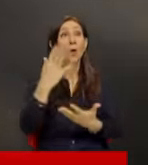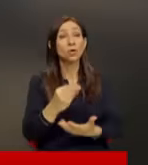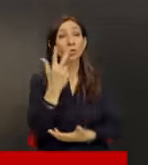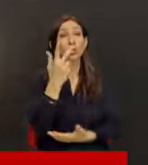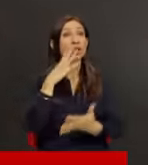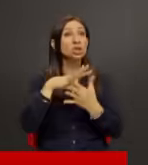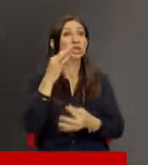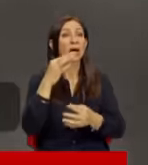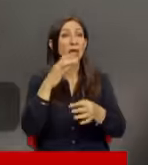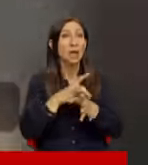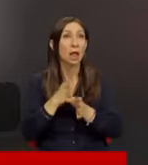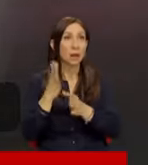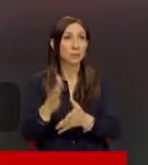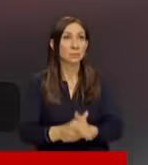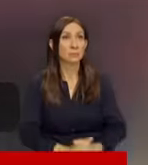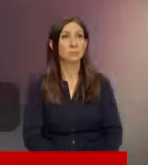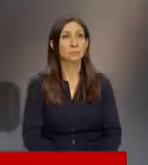3 kişi yaralandı.